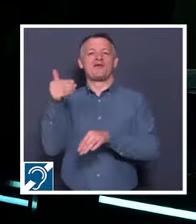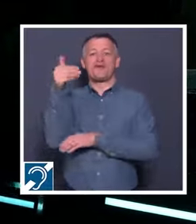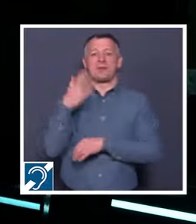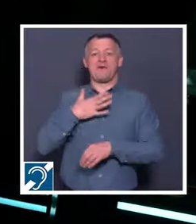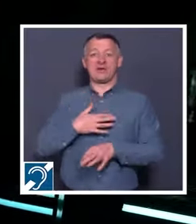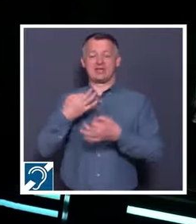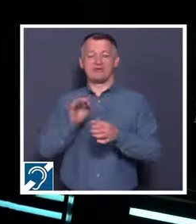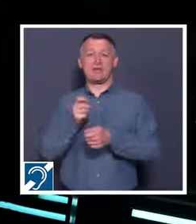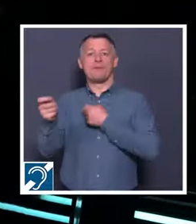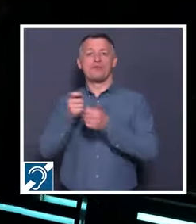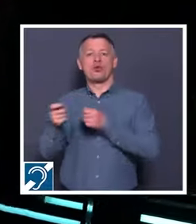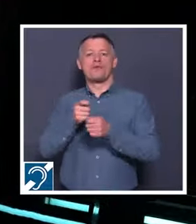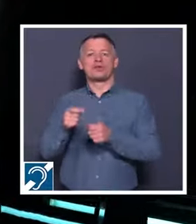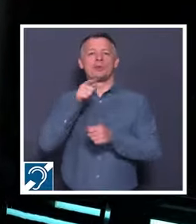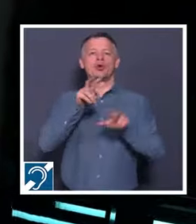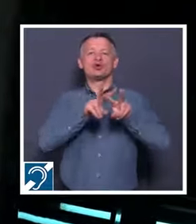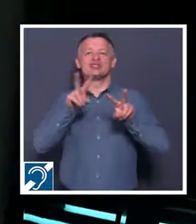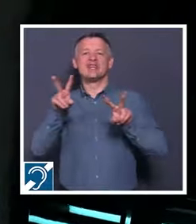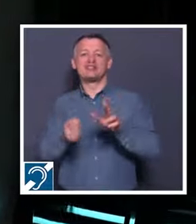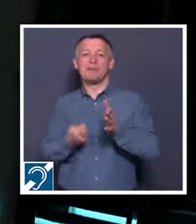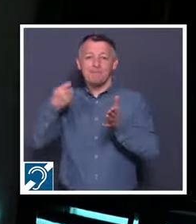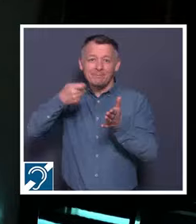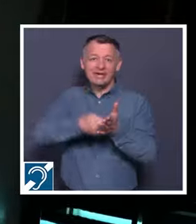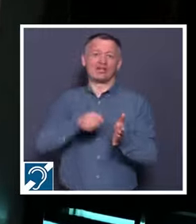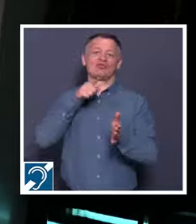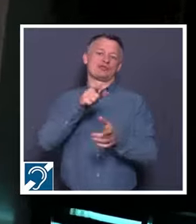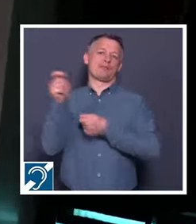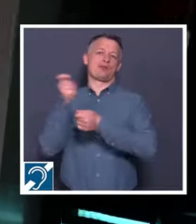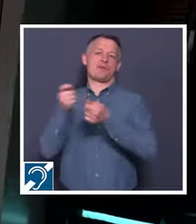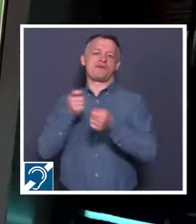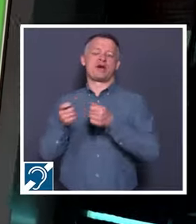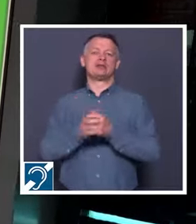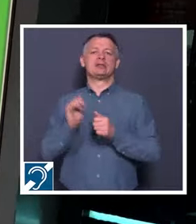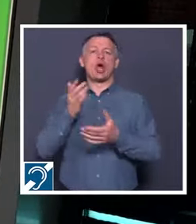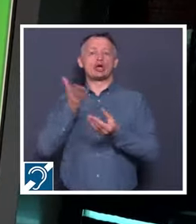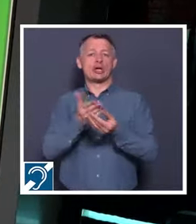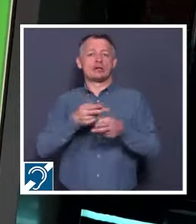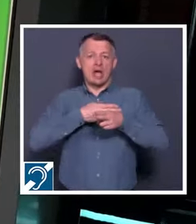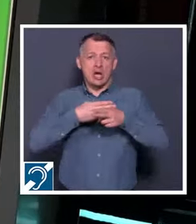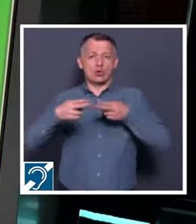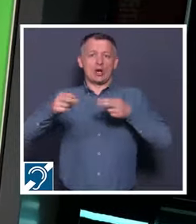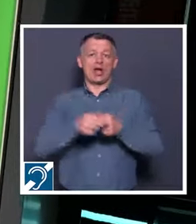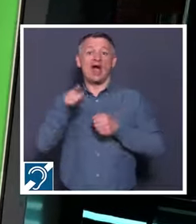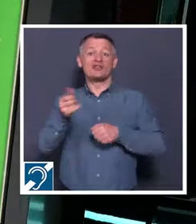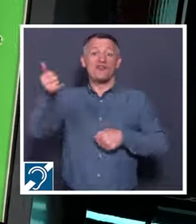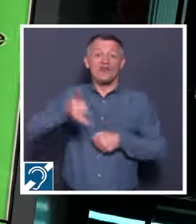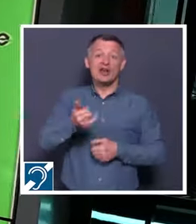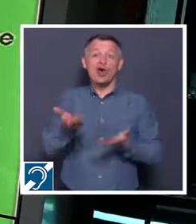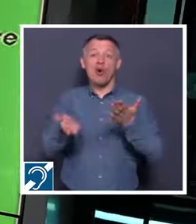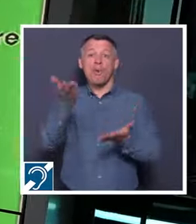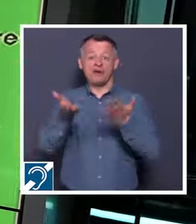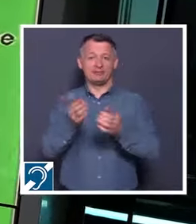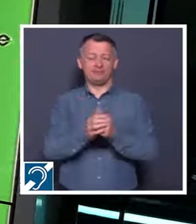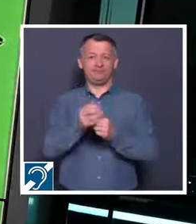un anumit site și plătește acea promovare. Este un contract cât se poate de natural. Ei bine, aici vine și comparația. Banii